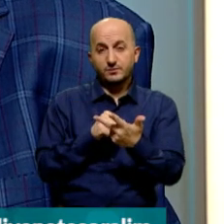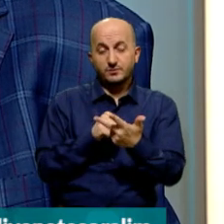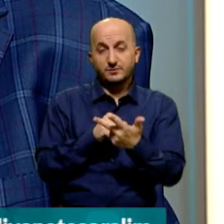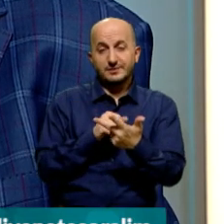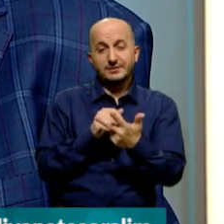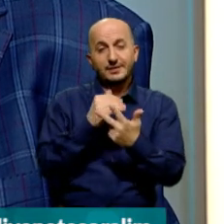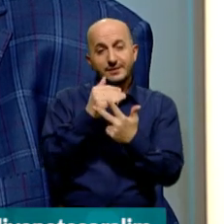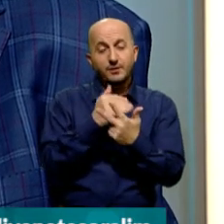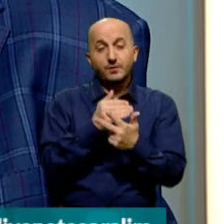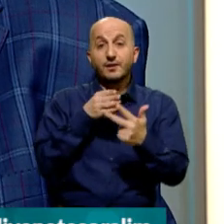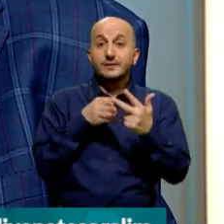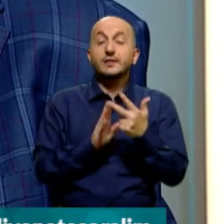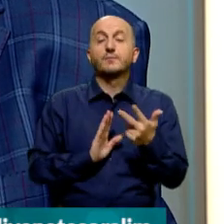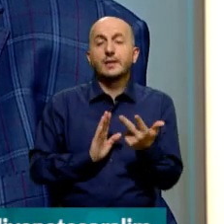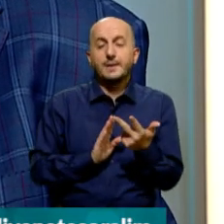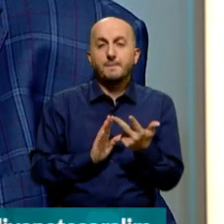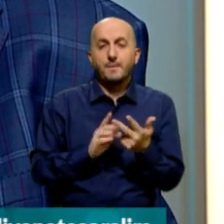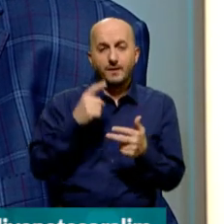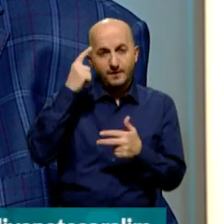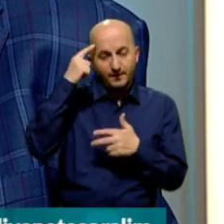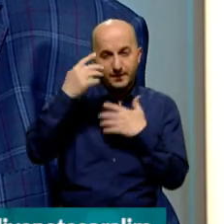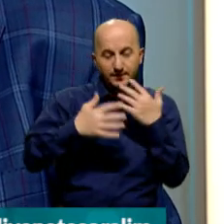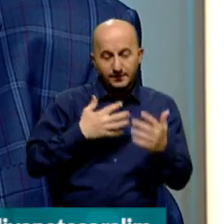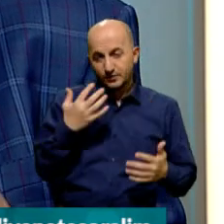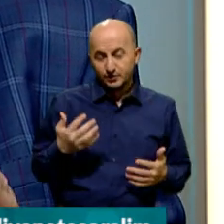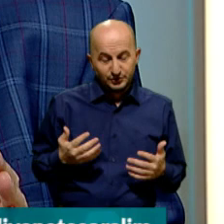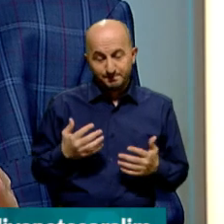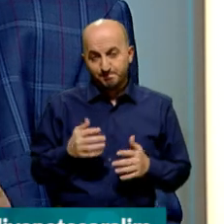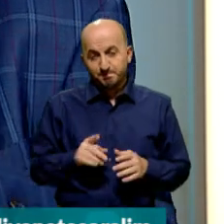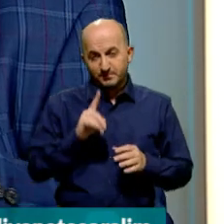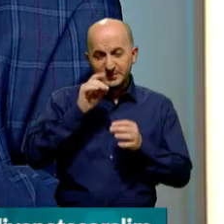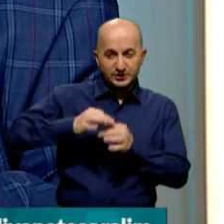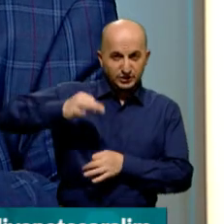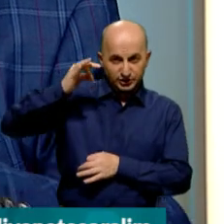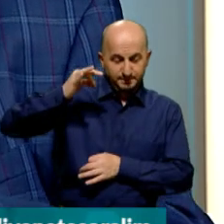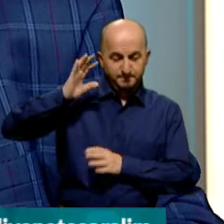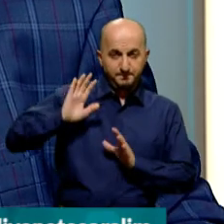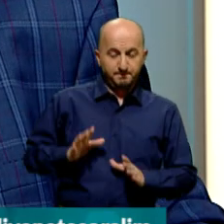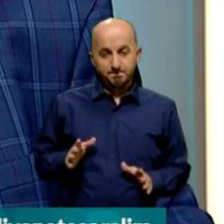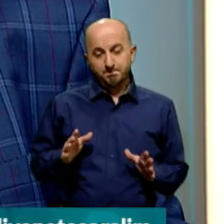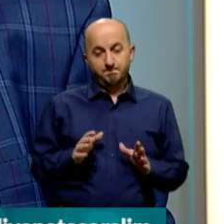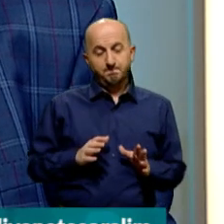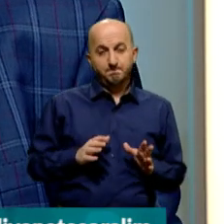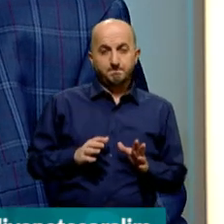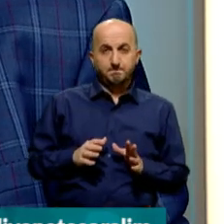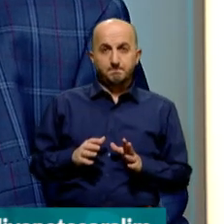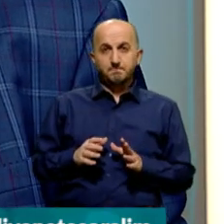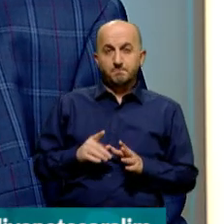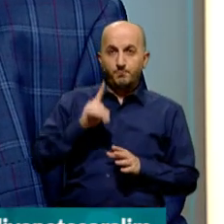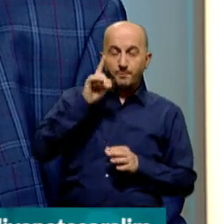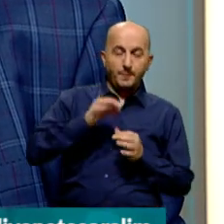olarak girmeyelim çünkü kafaları karışır. Bir kişi, direkt ben bu soru bağlamında cevap verelim. Bir